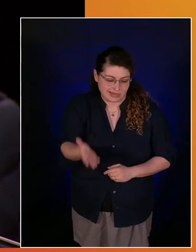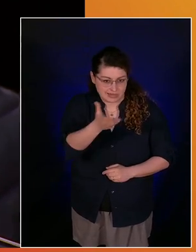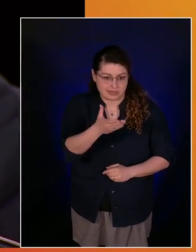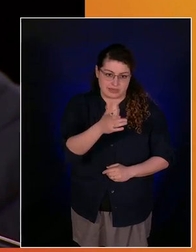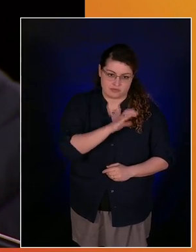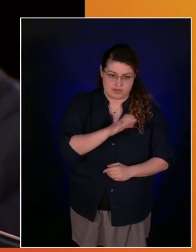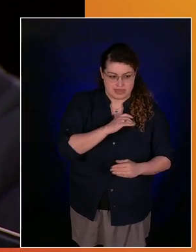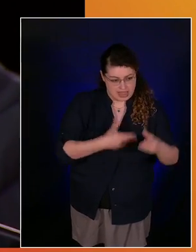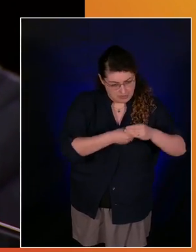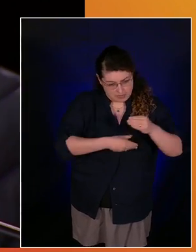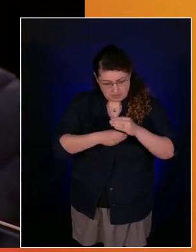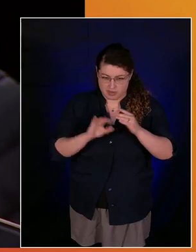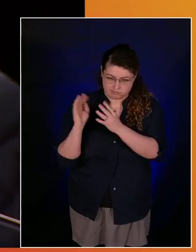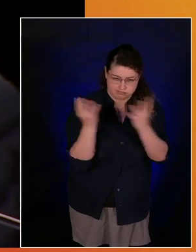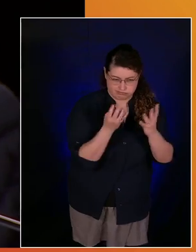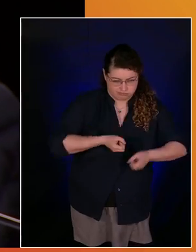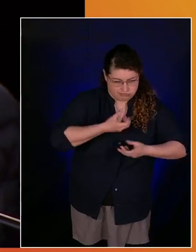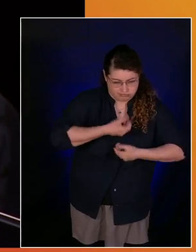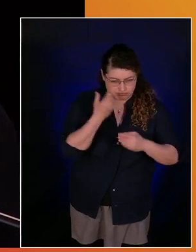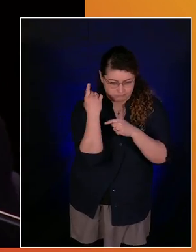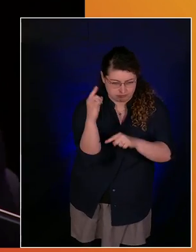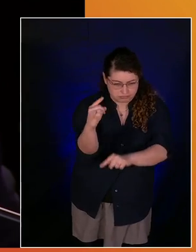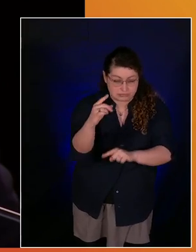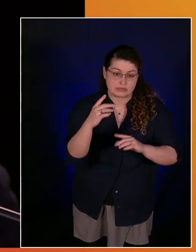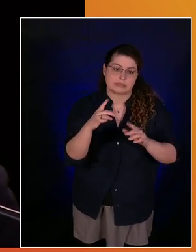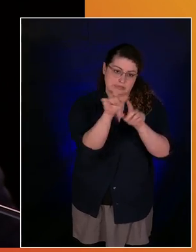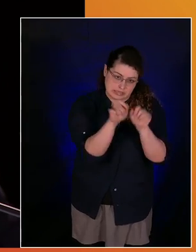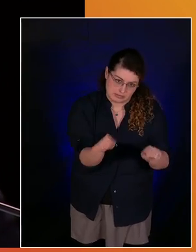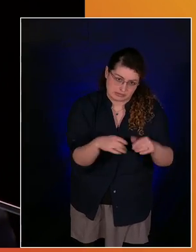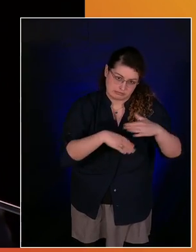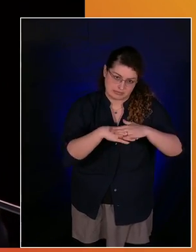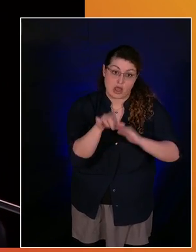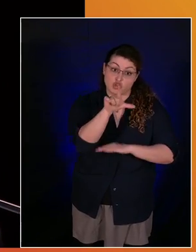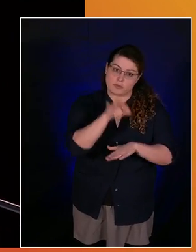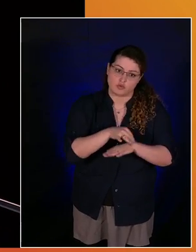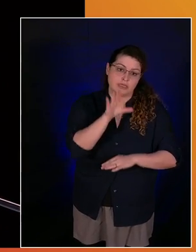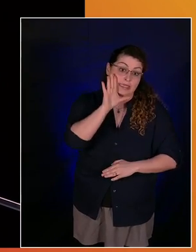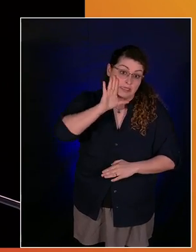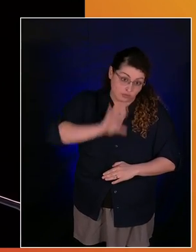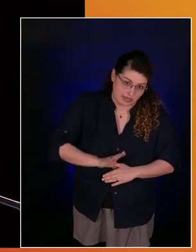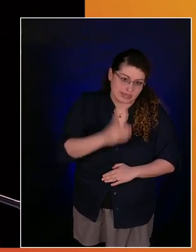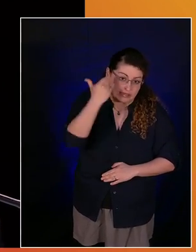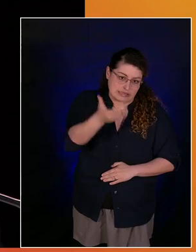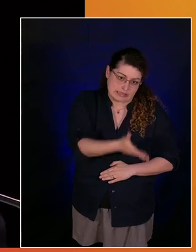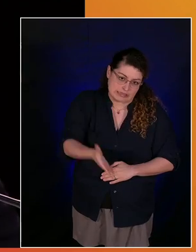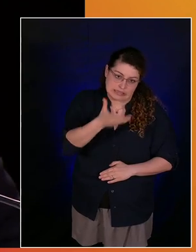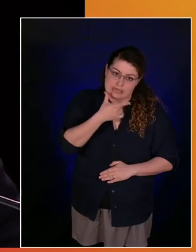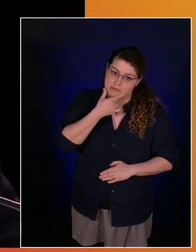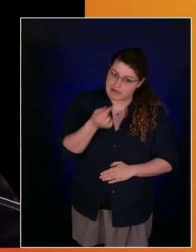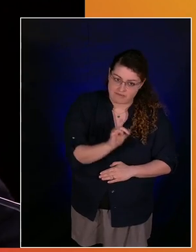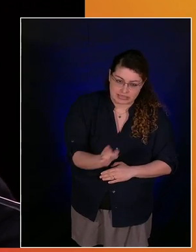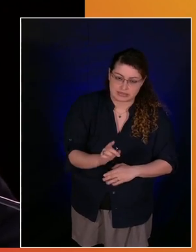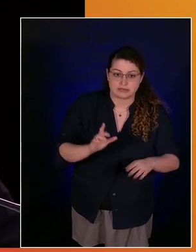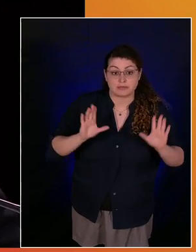traiter un maximum d'amendements et pouvoir défendre un maximum d'amendement on respecte les 2 minutes s'il vous plaît je sais c'est pas simple mais